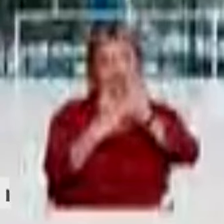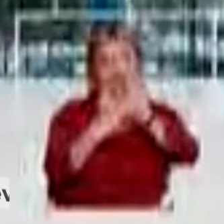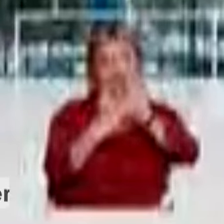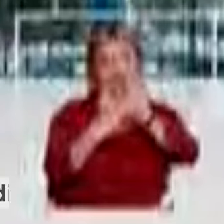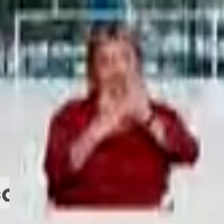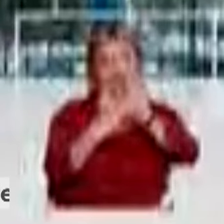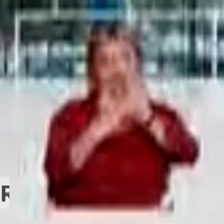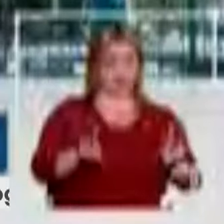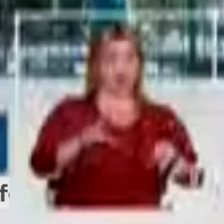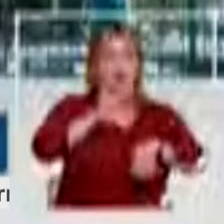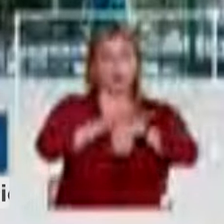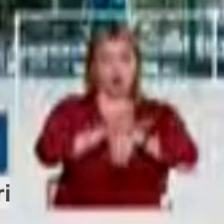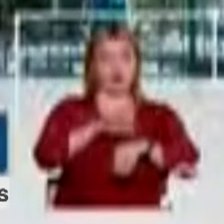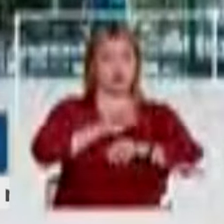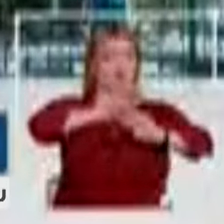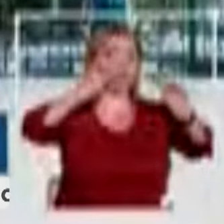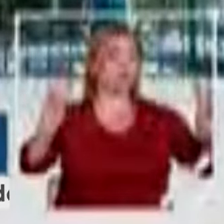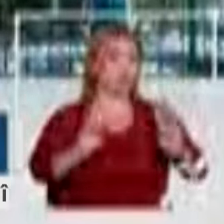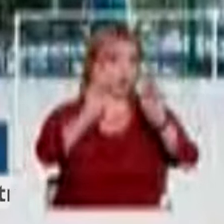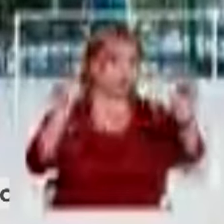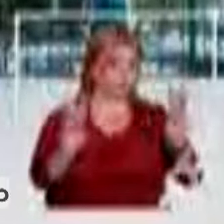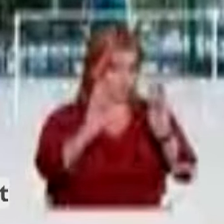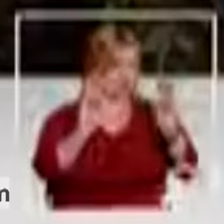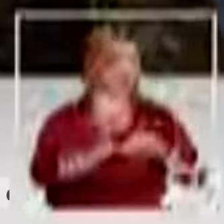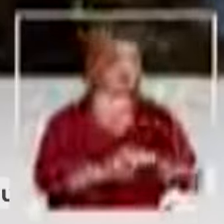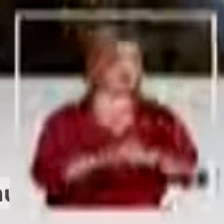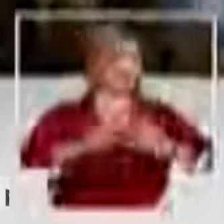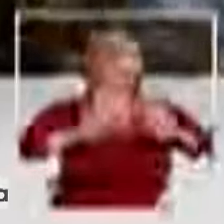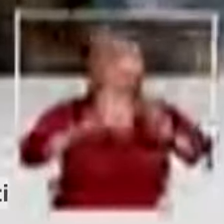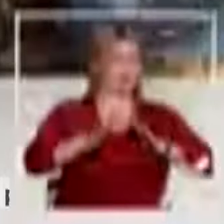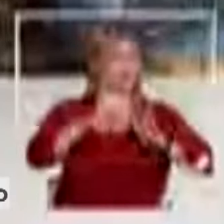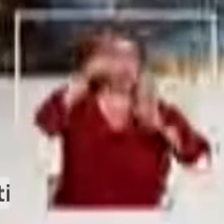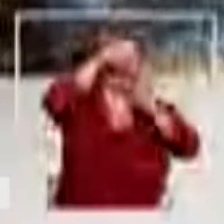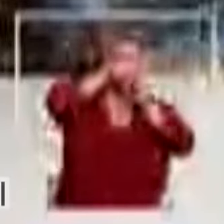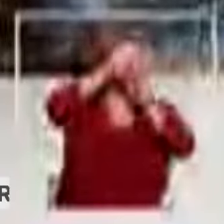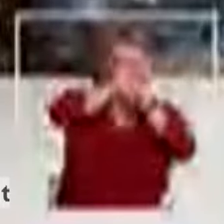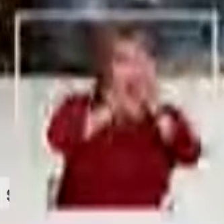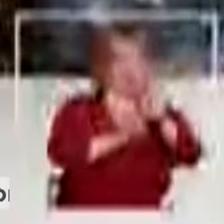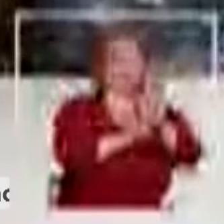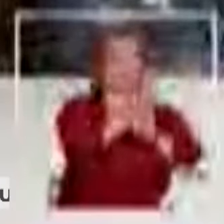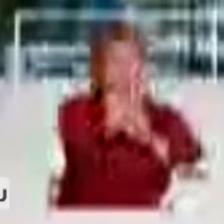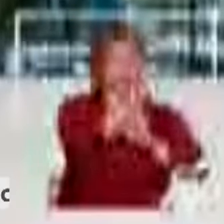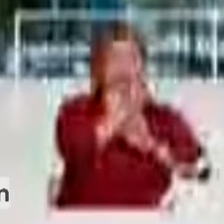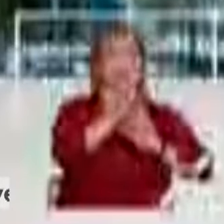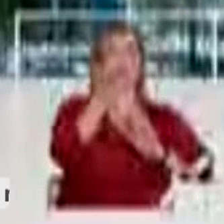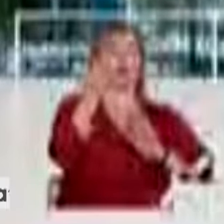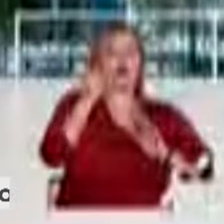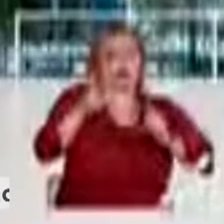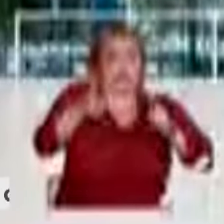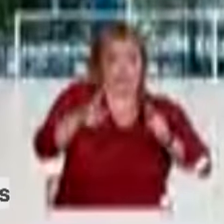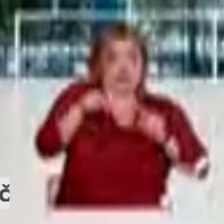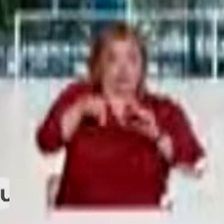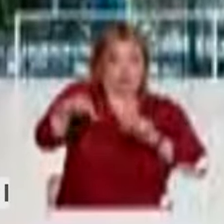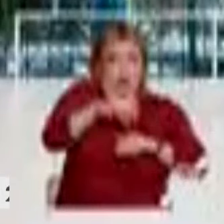au că focarul incendiului s-a produs în interiorul bisericii, anume la intrare. În urma